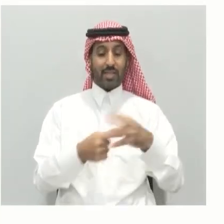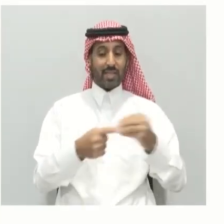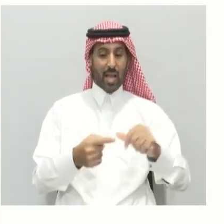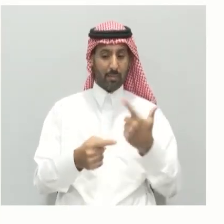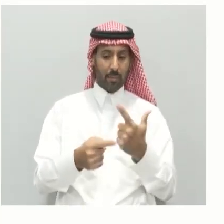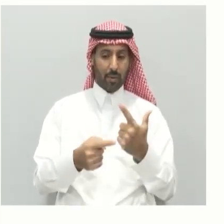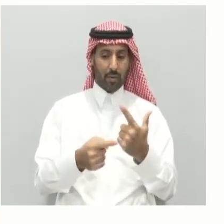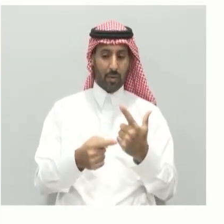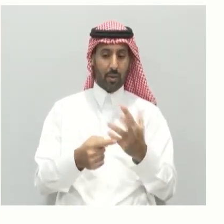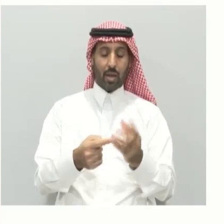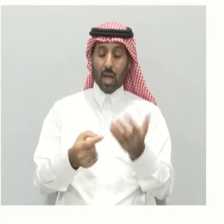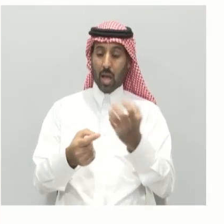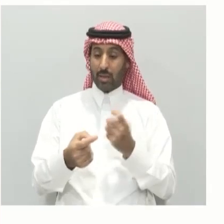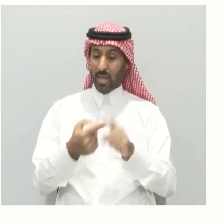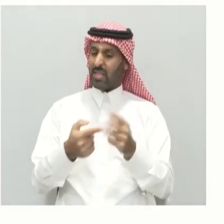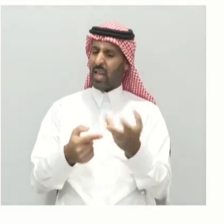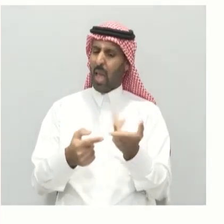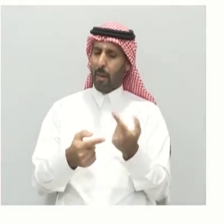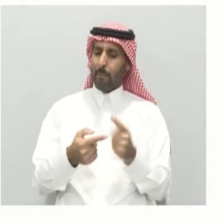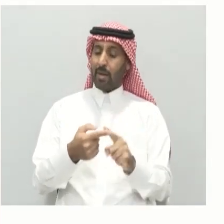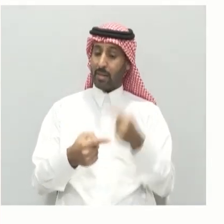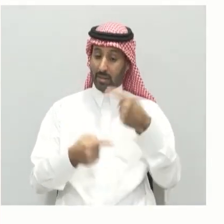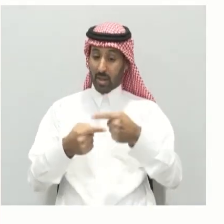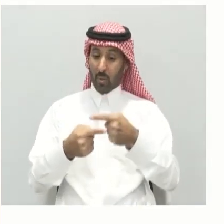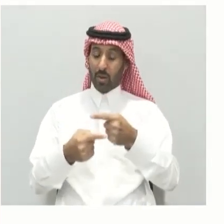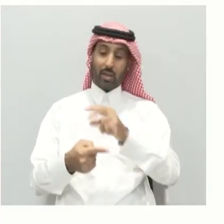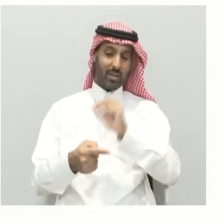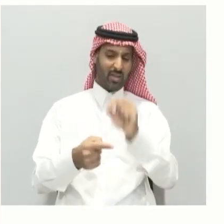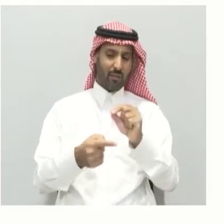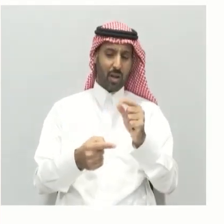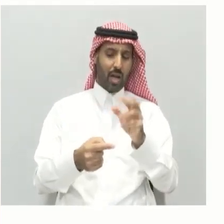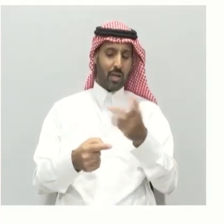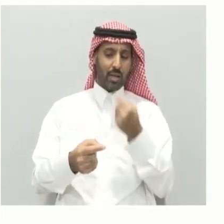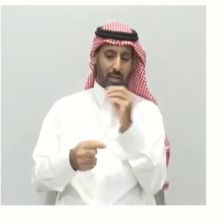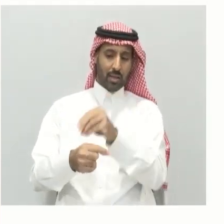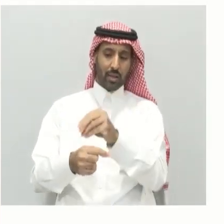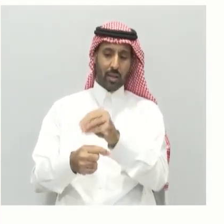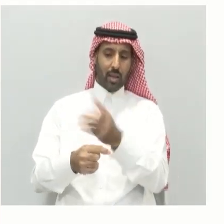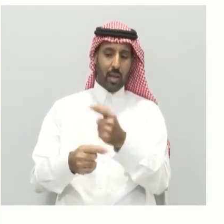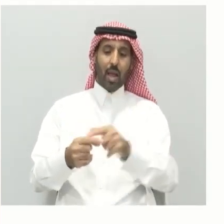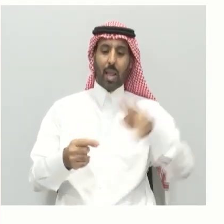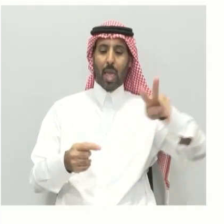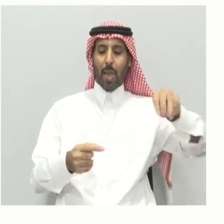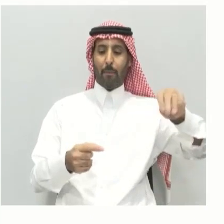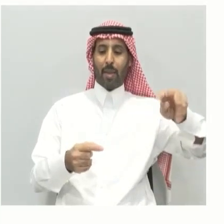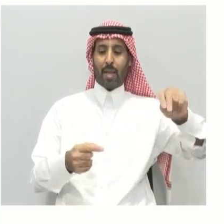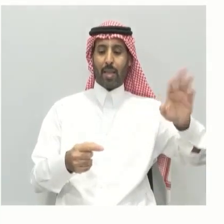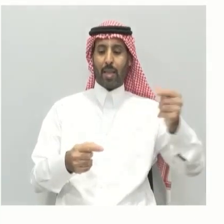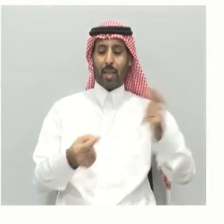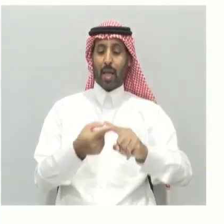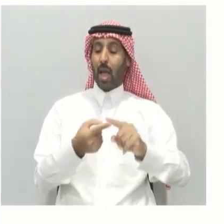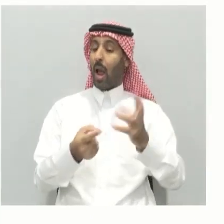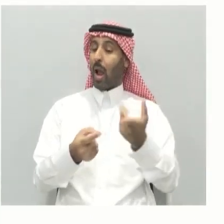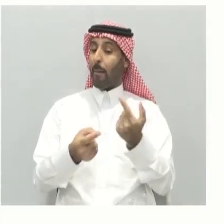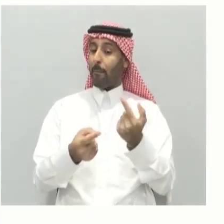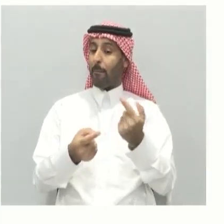سب هذه احتاج الى قيمه اسويها بالصفر حتى نعطي مين نعطي الام ان فبالتالي هنا الام ان